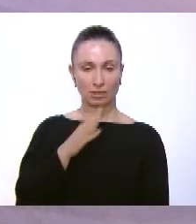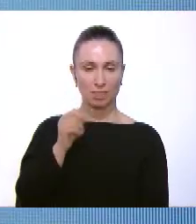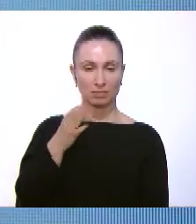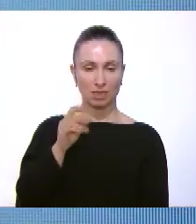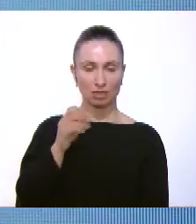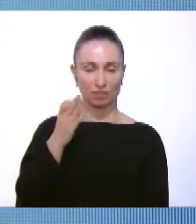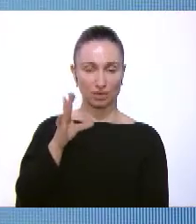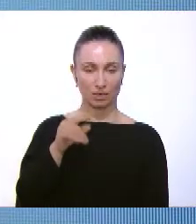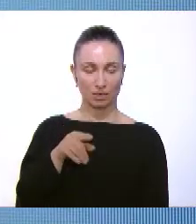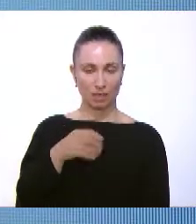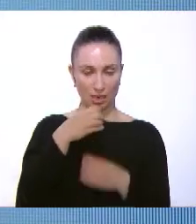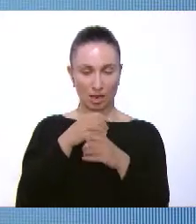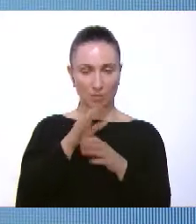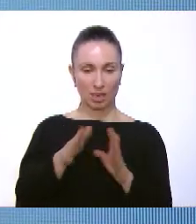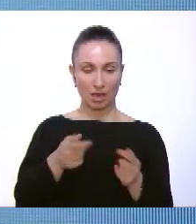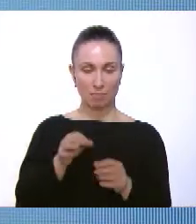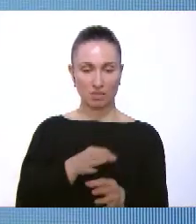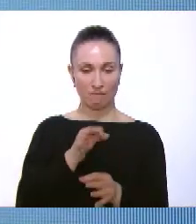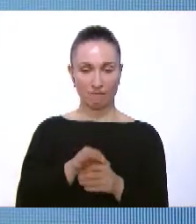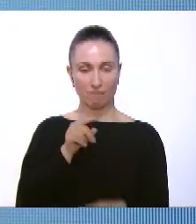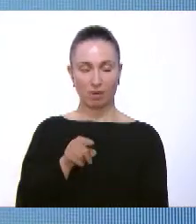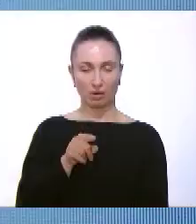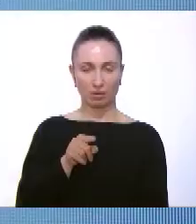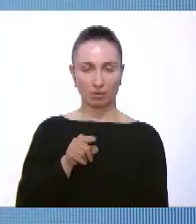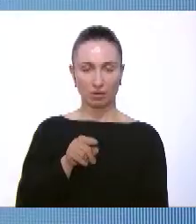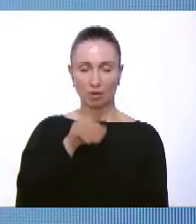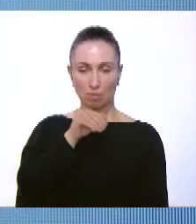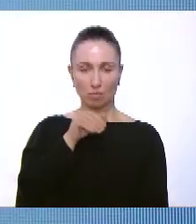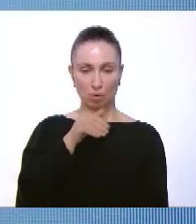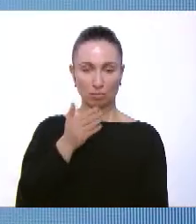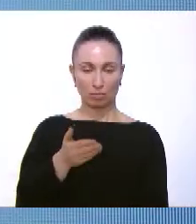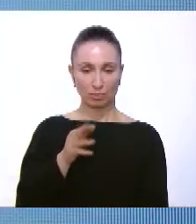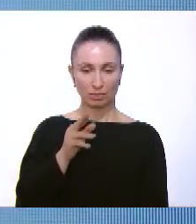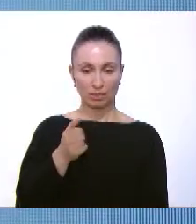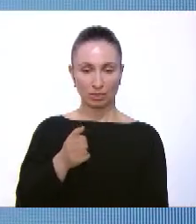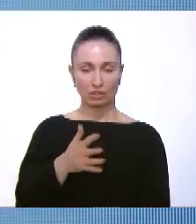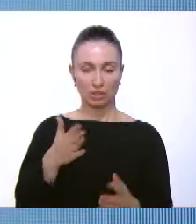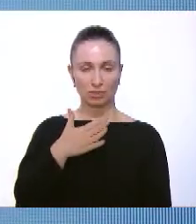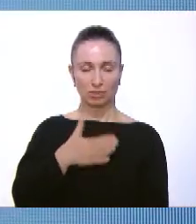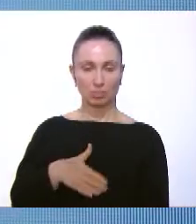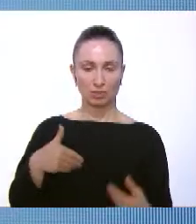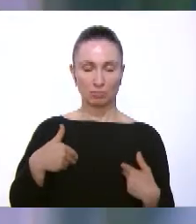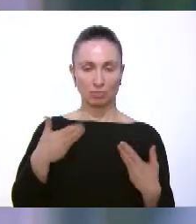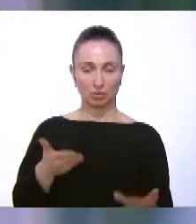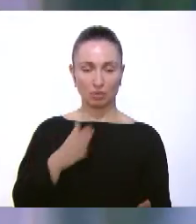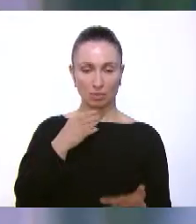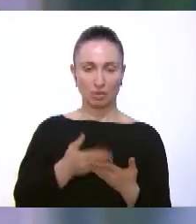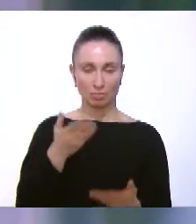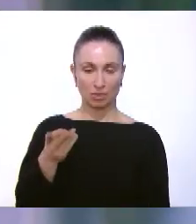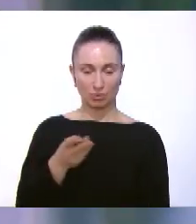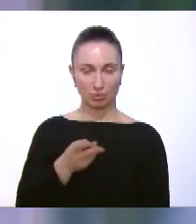ქალბატონი რუსუდანა სპინძელაშვილი, ლაბორატორიის ხელმძღვანელი, პროფესორი და დიდი სიამოვნებით მოგესალმებით